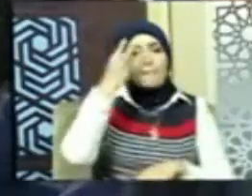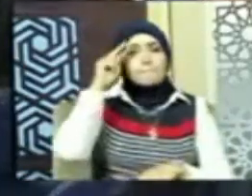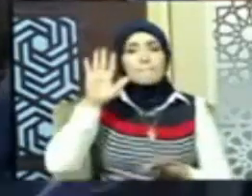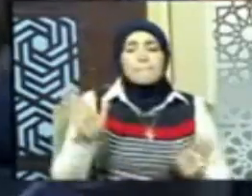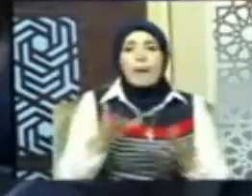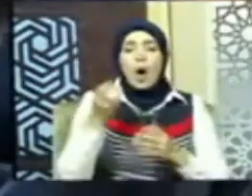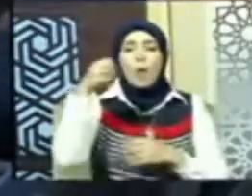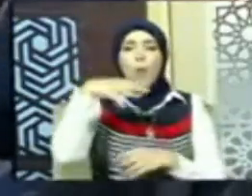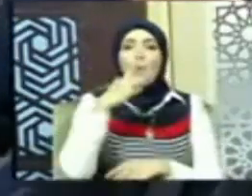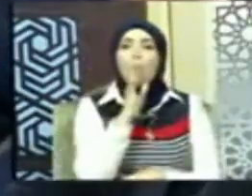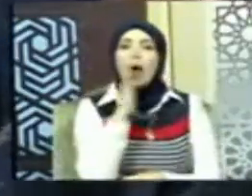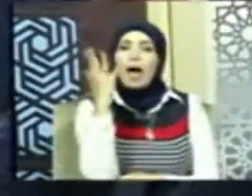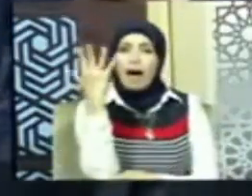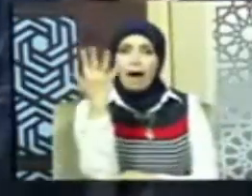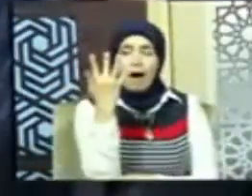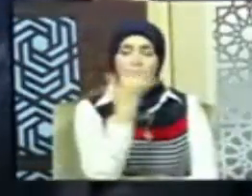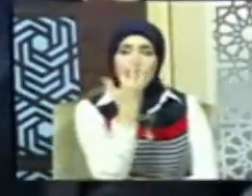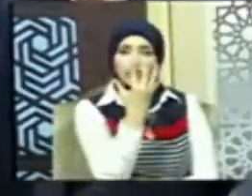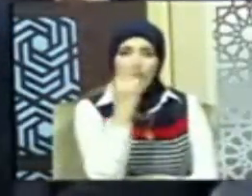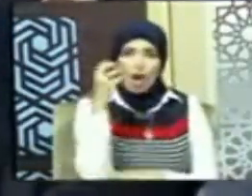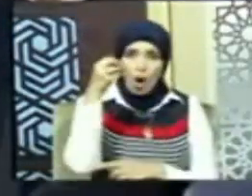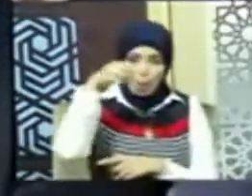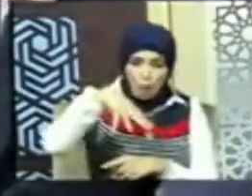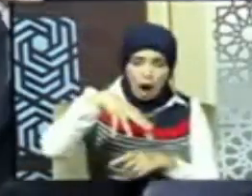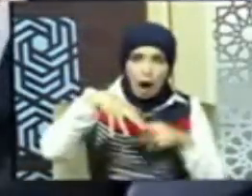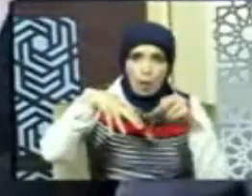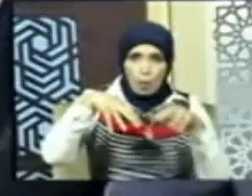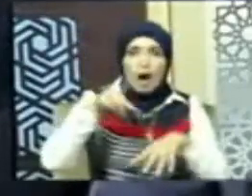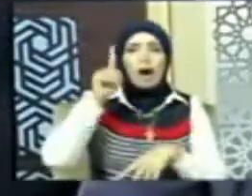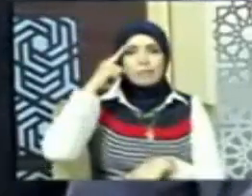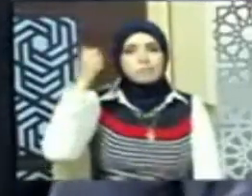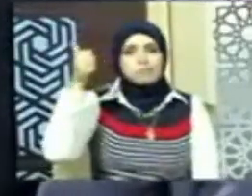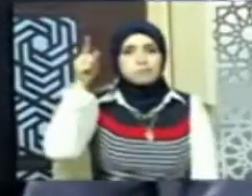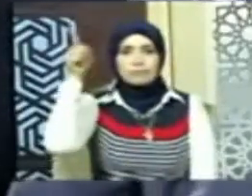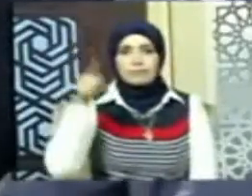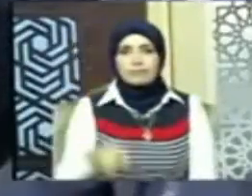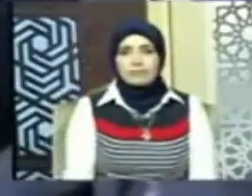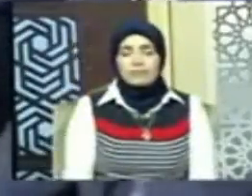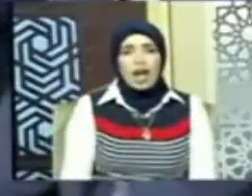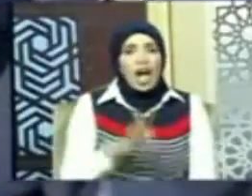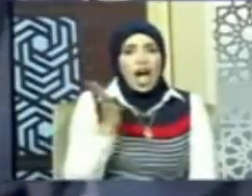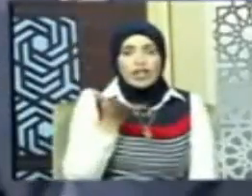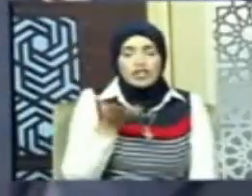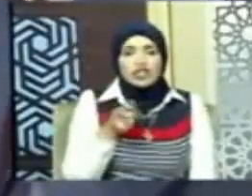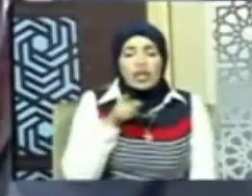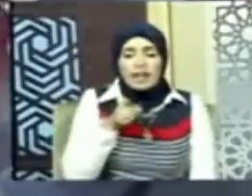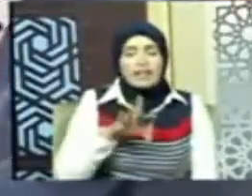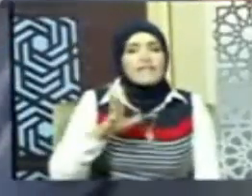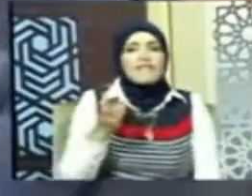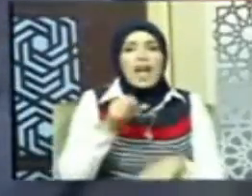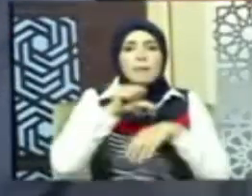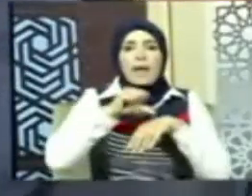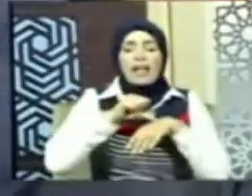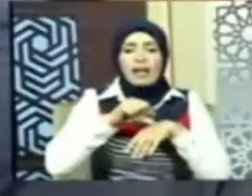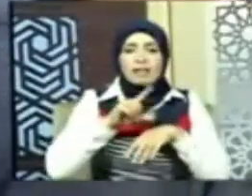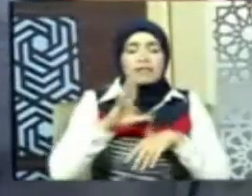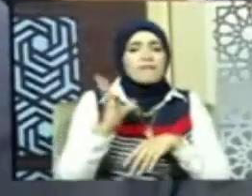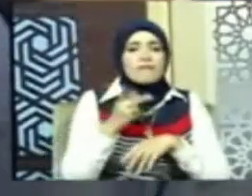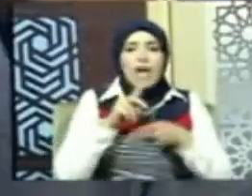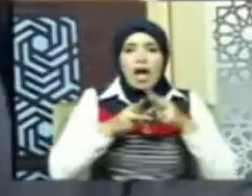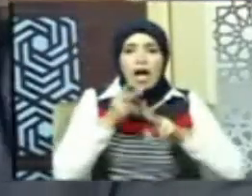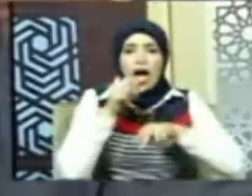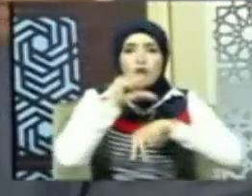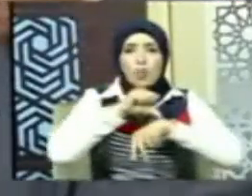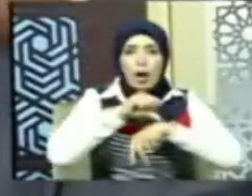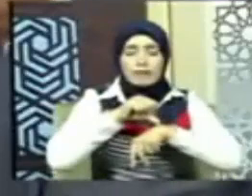يعلمها، وما تسقط من ورقة في أي مكان أو زمان،